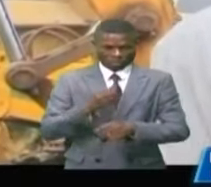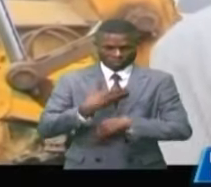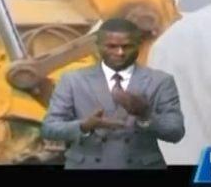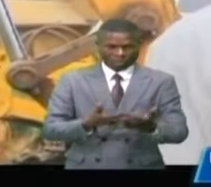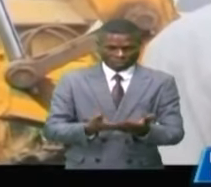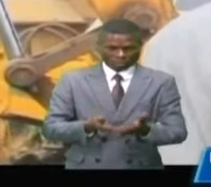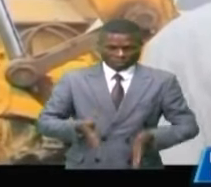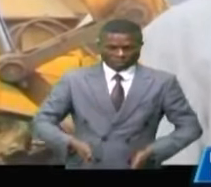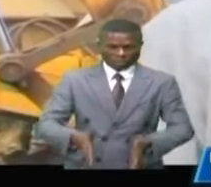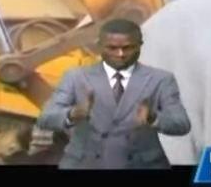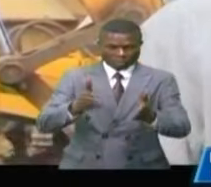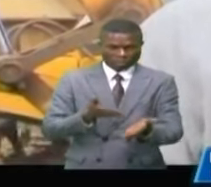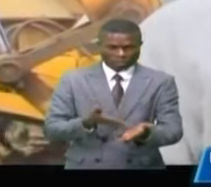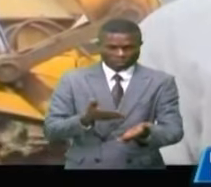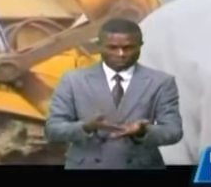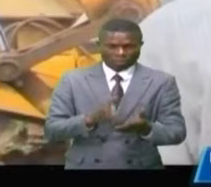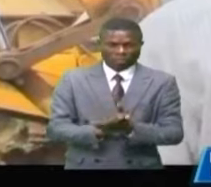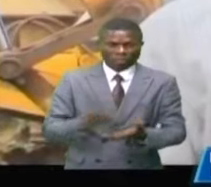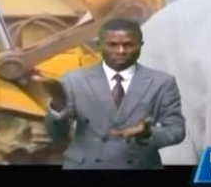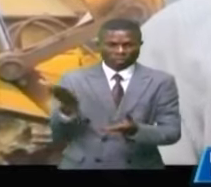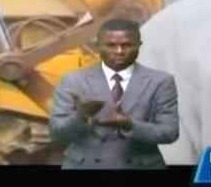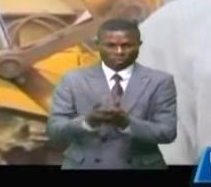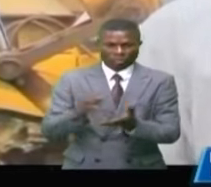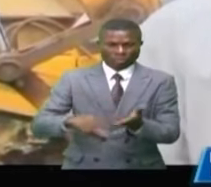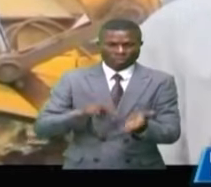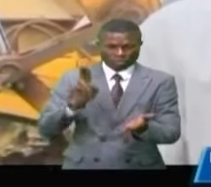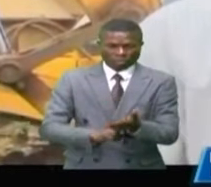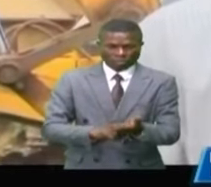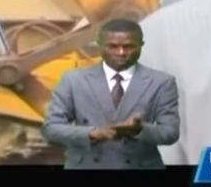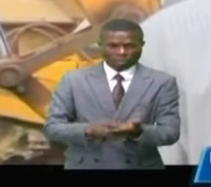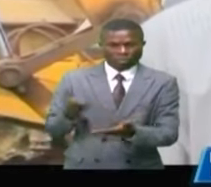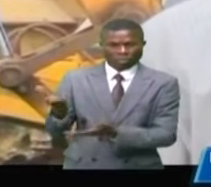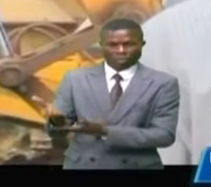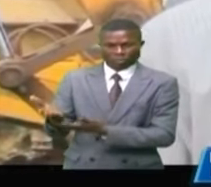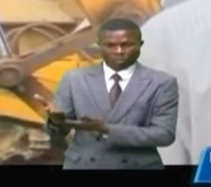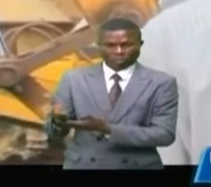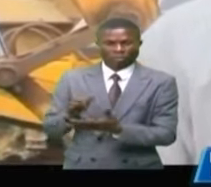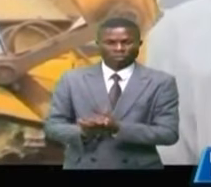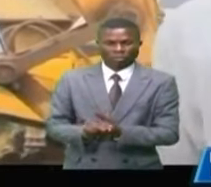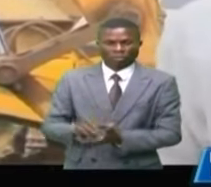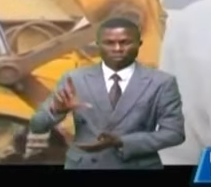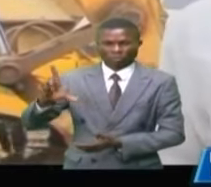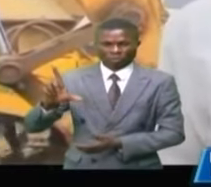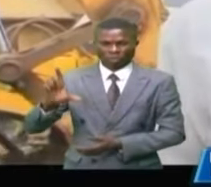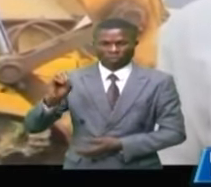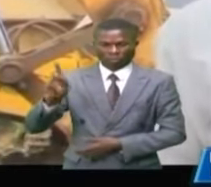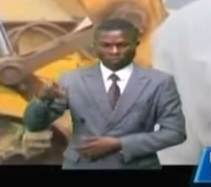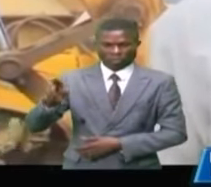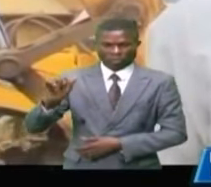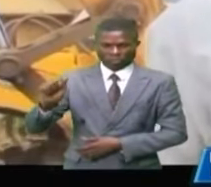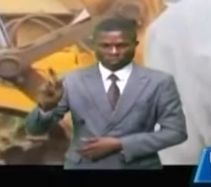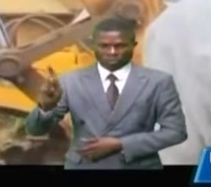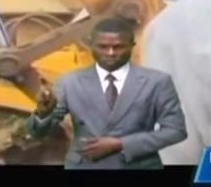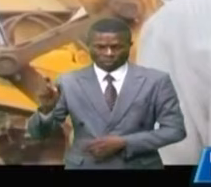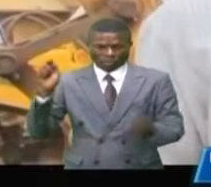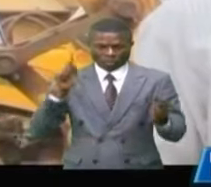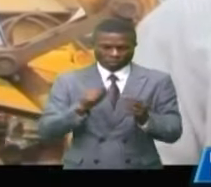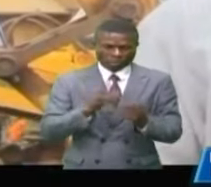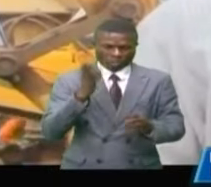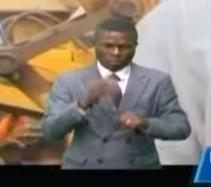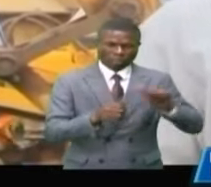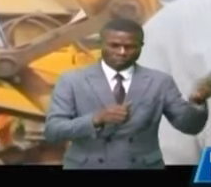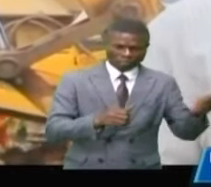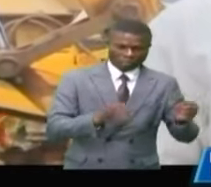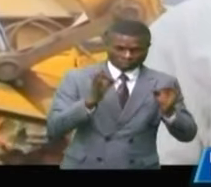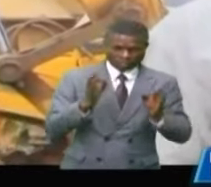sur cet axe routier. Le contrat actuel que nous avons, il part de l'OPA jusqu'à Pitio. Mais compte